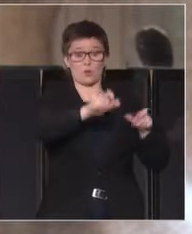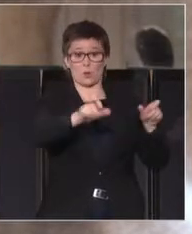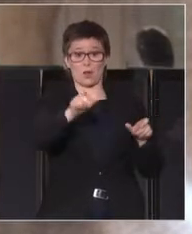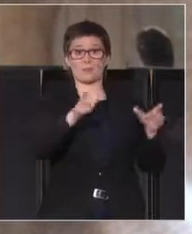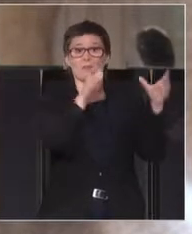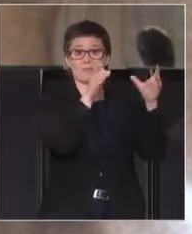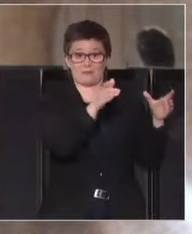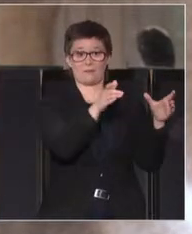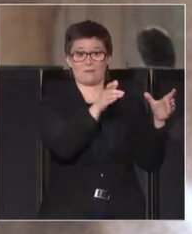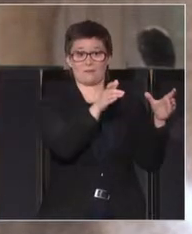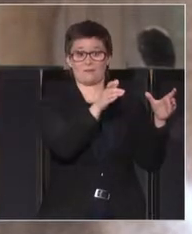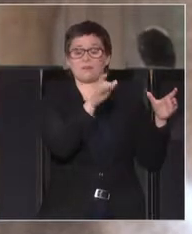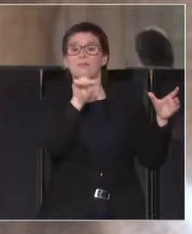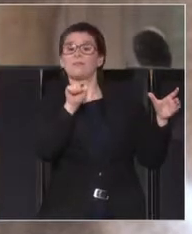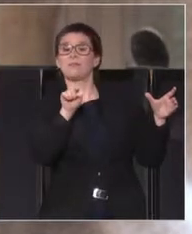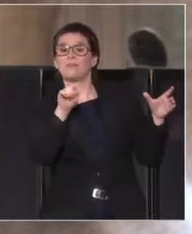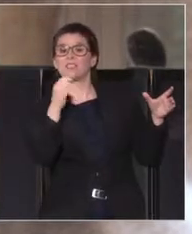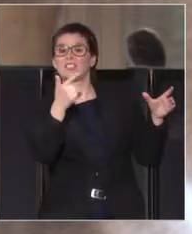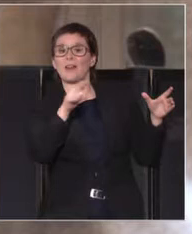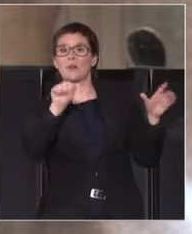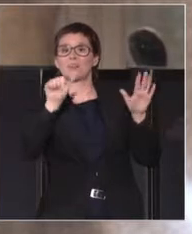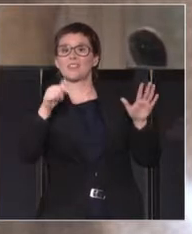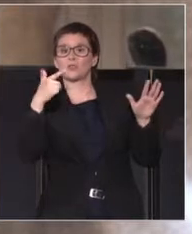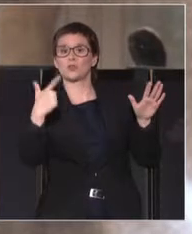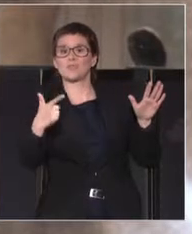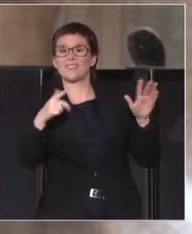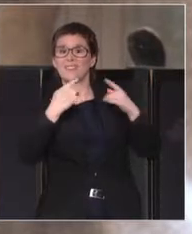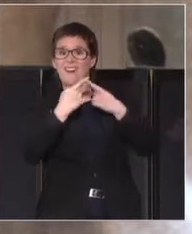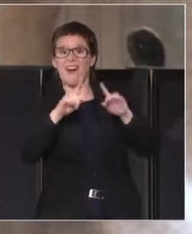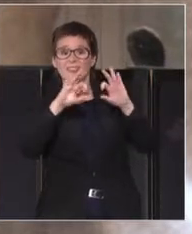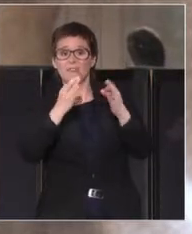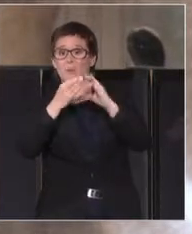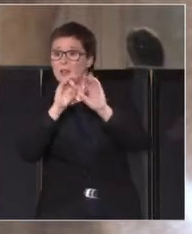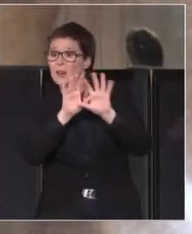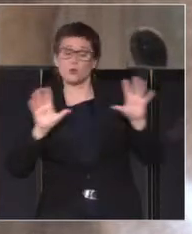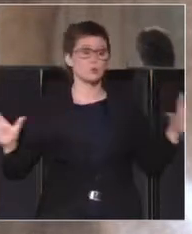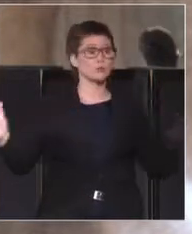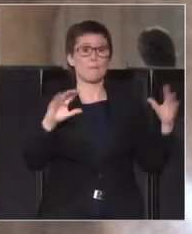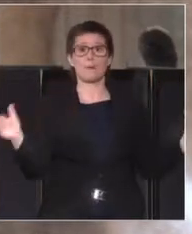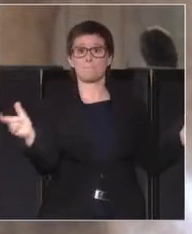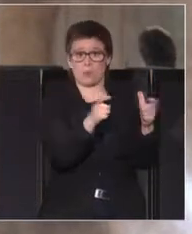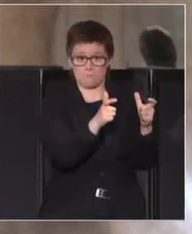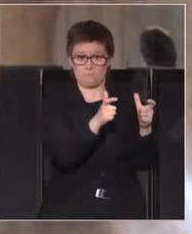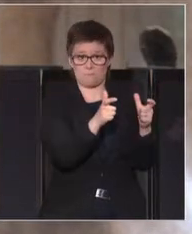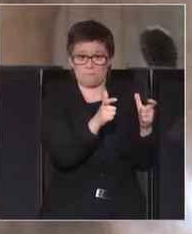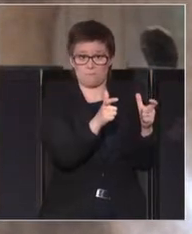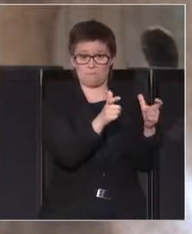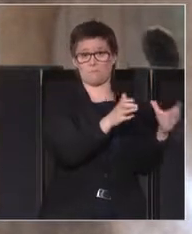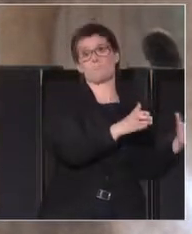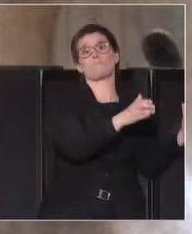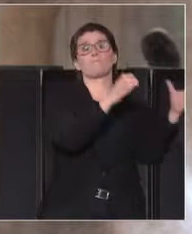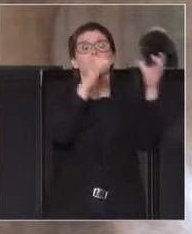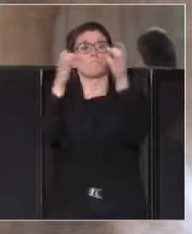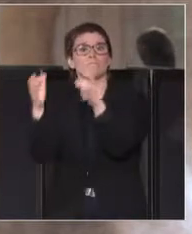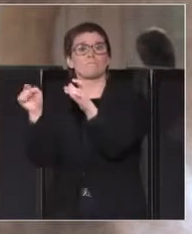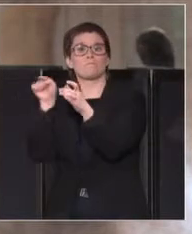mit 226 weiteren Kärntner slowenischen Familien verhaftet und in spezielle